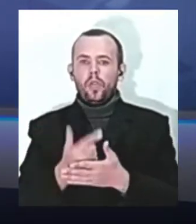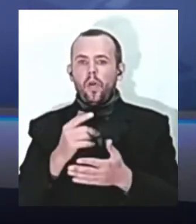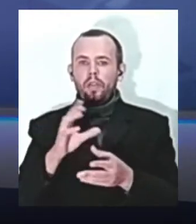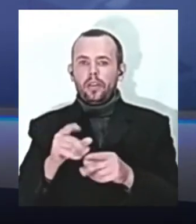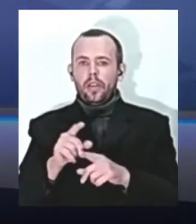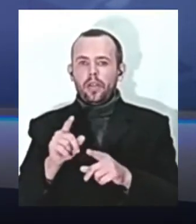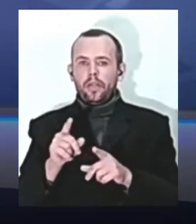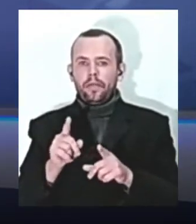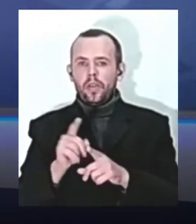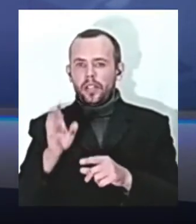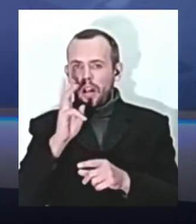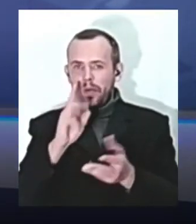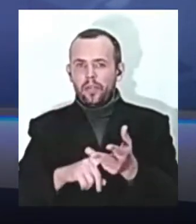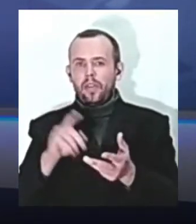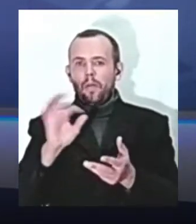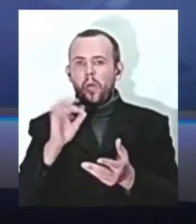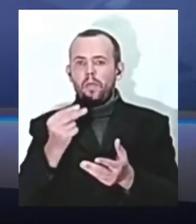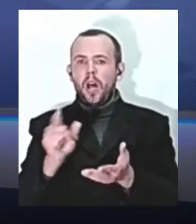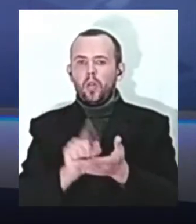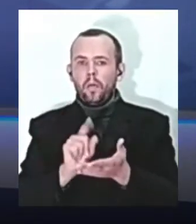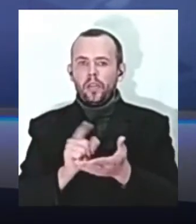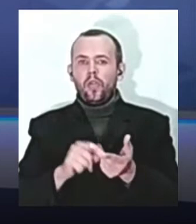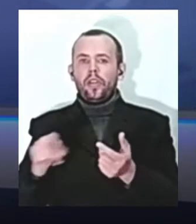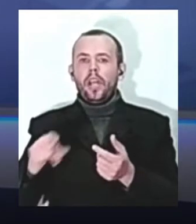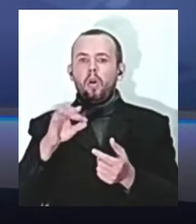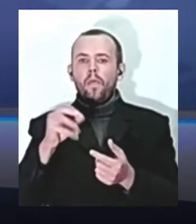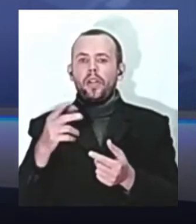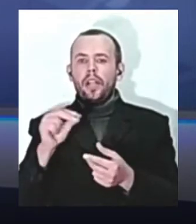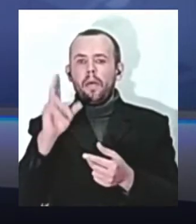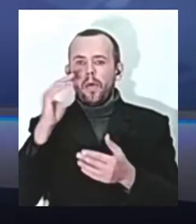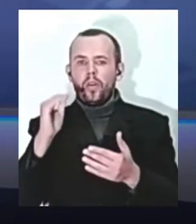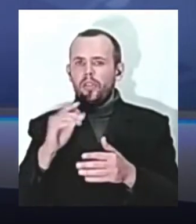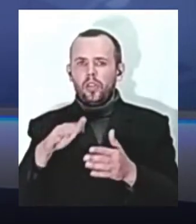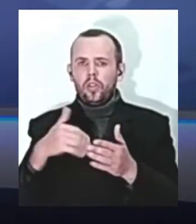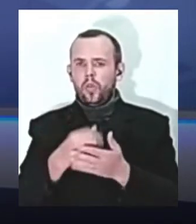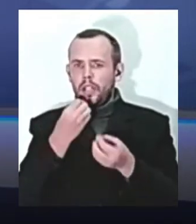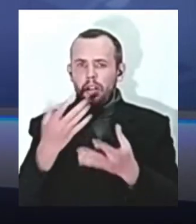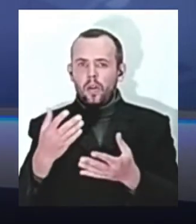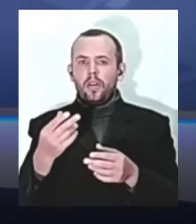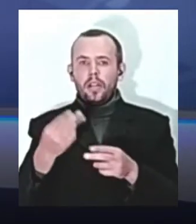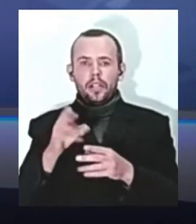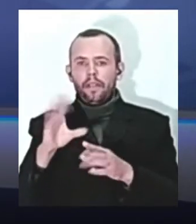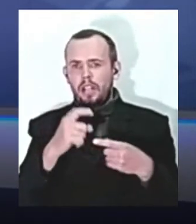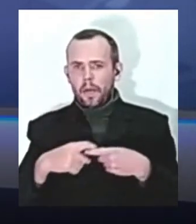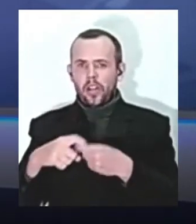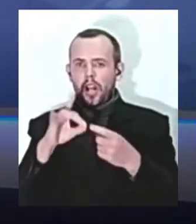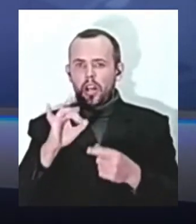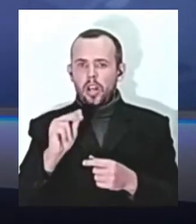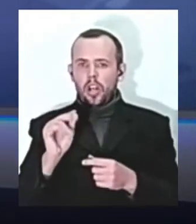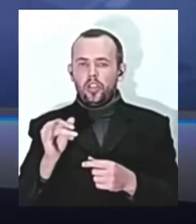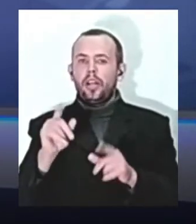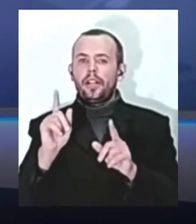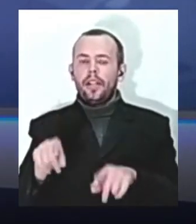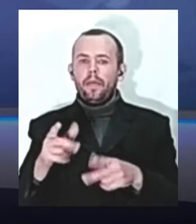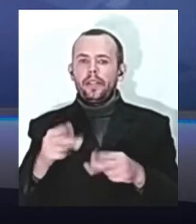про сплату податків, в тих громадах, де ці показники досить гарні, це все пов'язані речі. Там, де